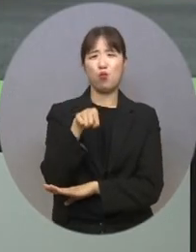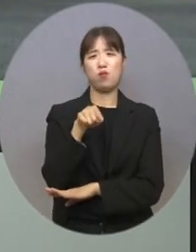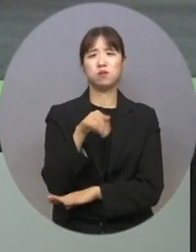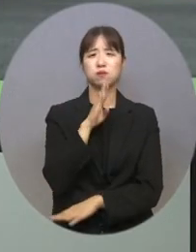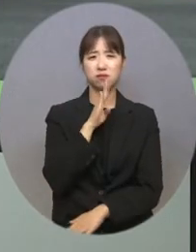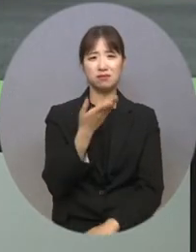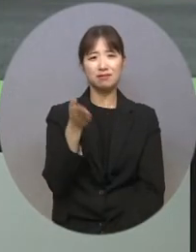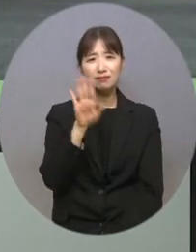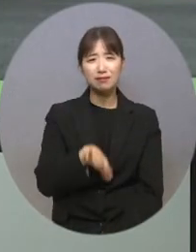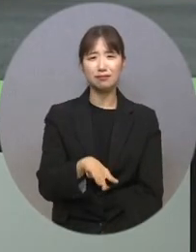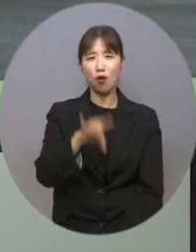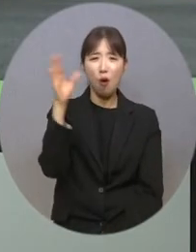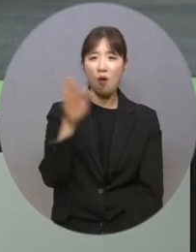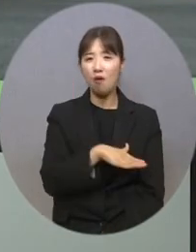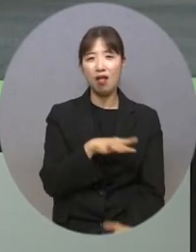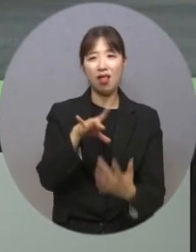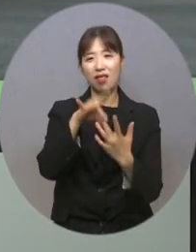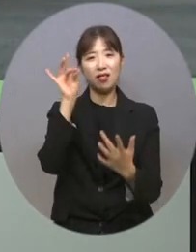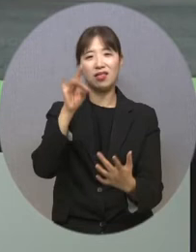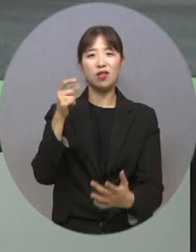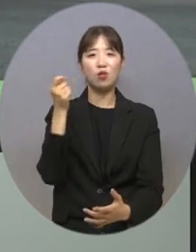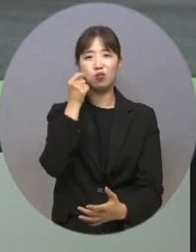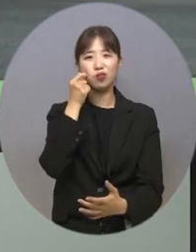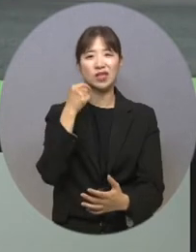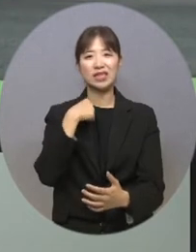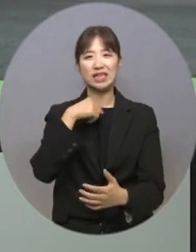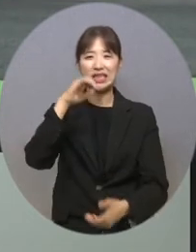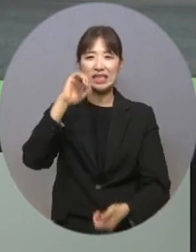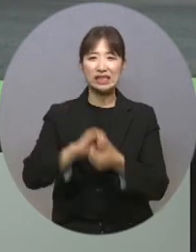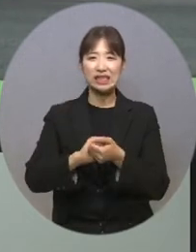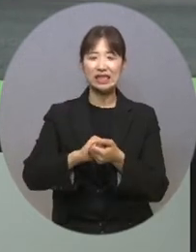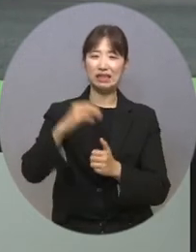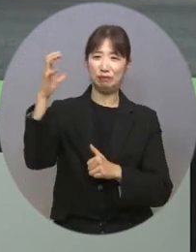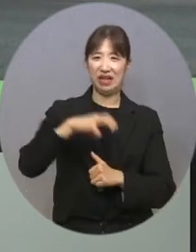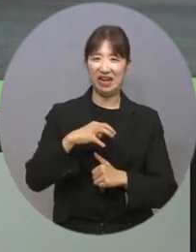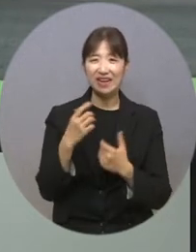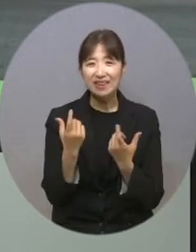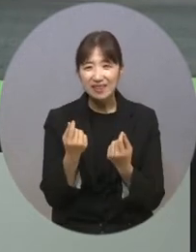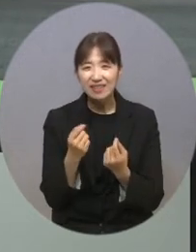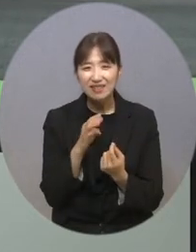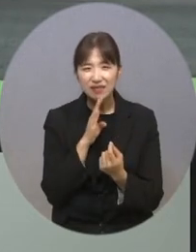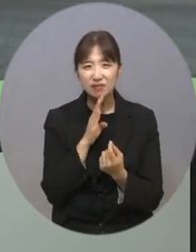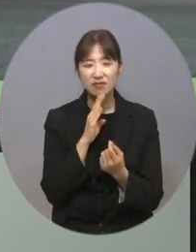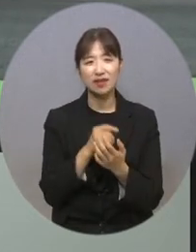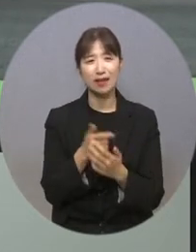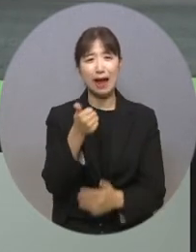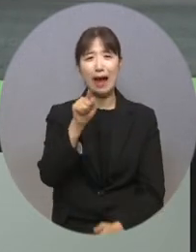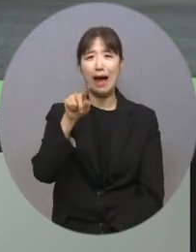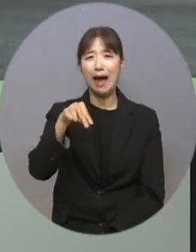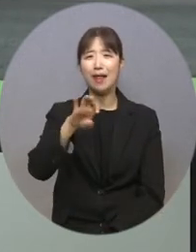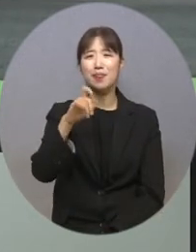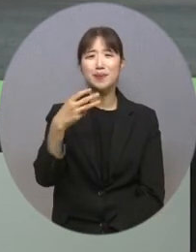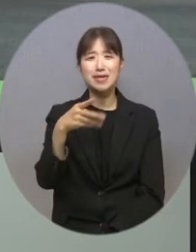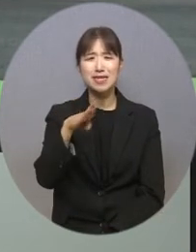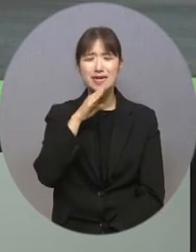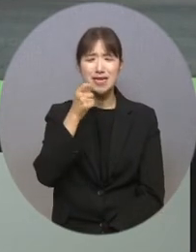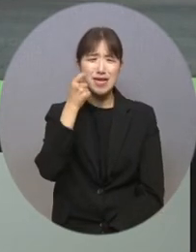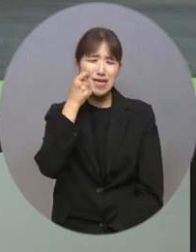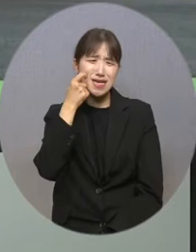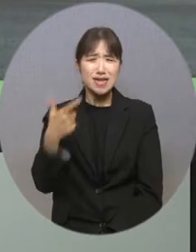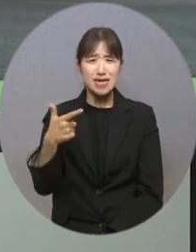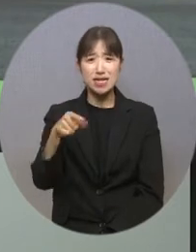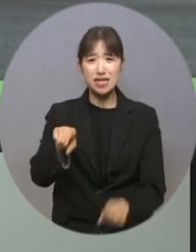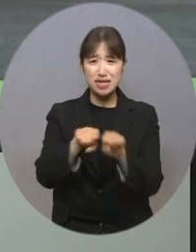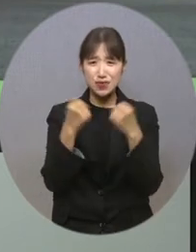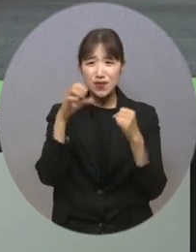처음부터 선택해 막혀있고 제가 기 있다는거 그 말씀이 있잖아요 하 플 즉 얘기 나왔는데 3 분가 일단